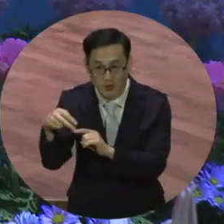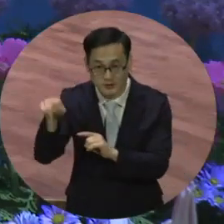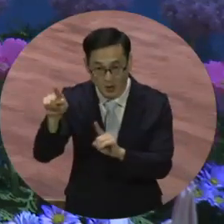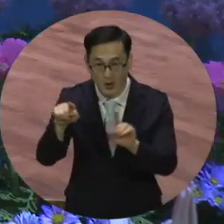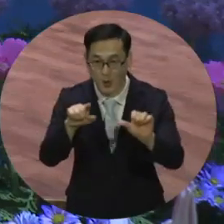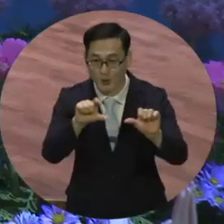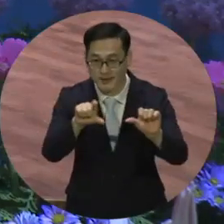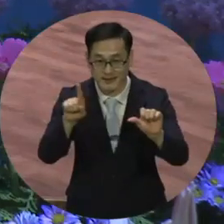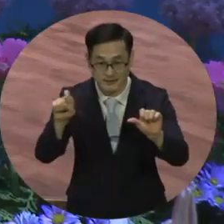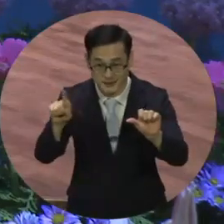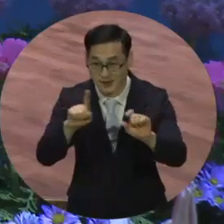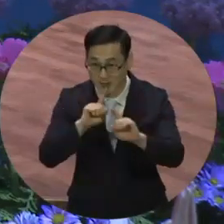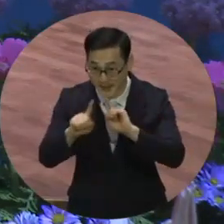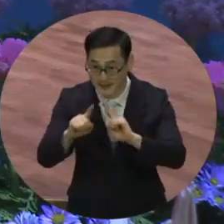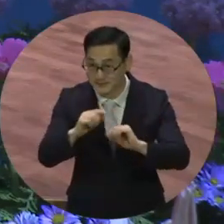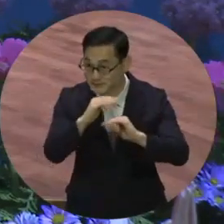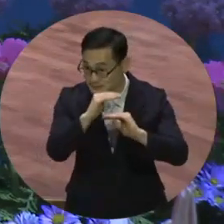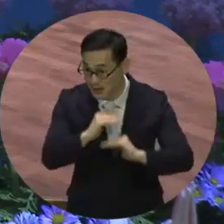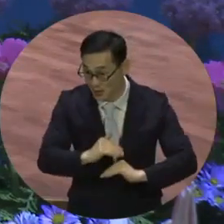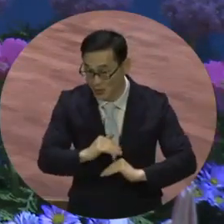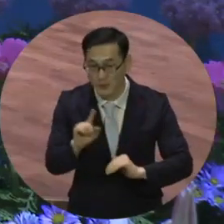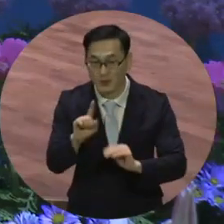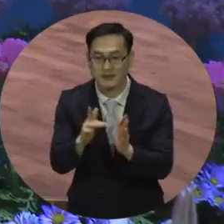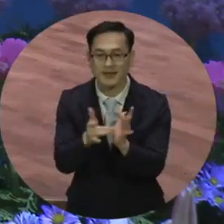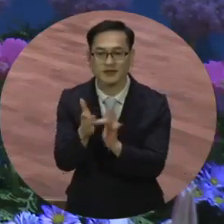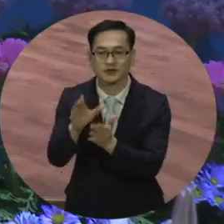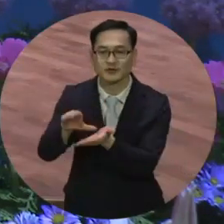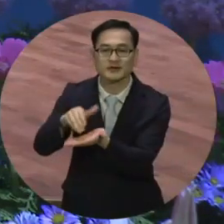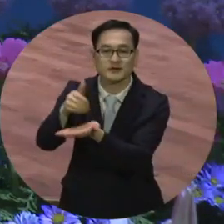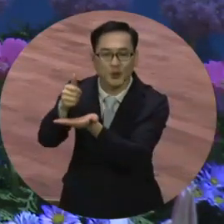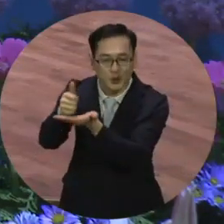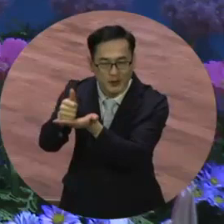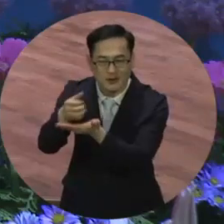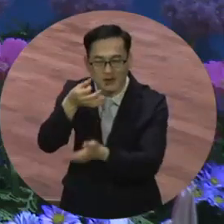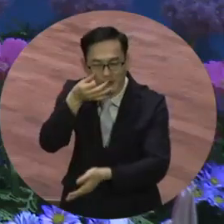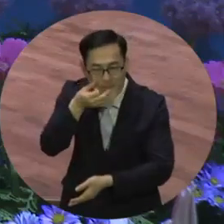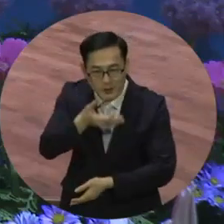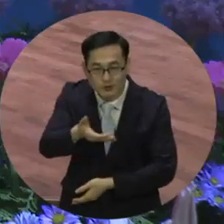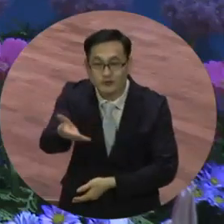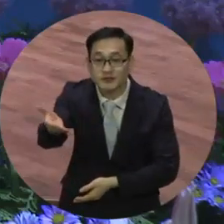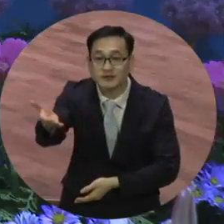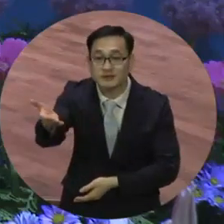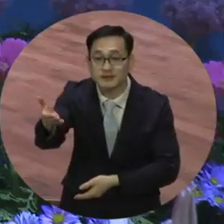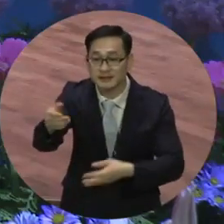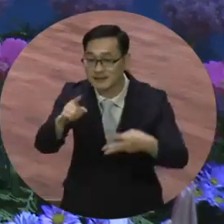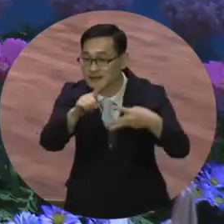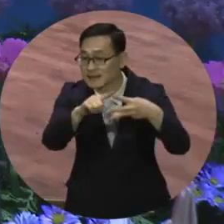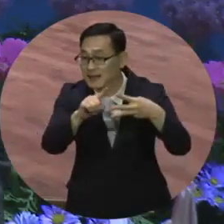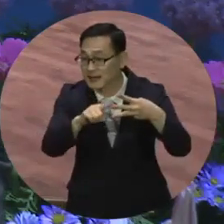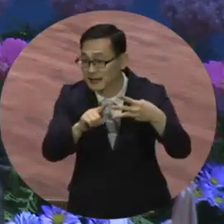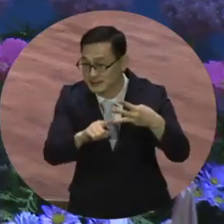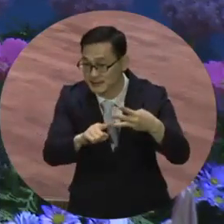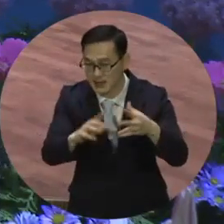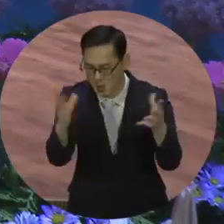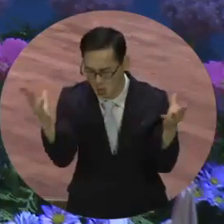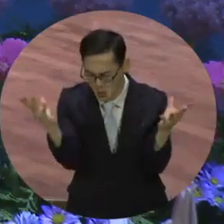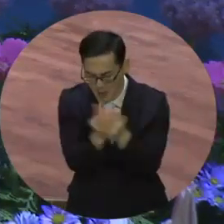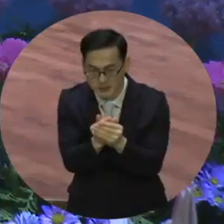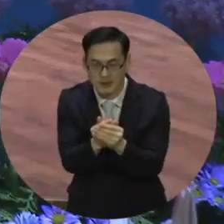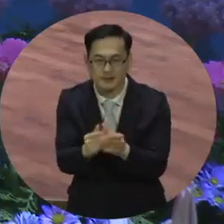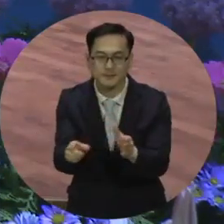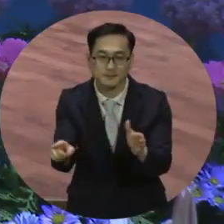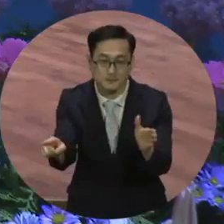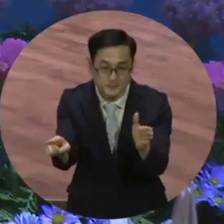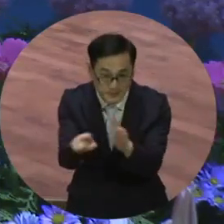이 말씀을 근거로 예수 그리스도께서 보여주셨던 이 세 가지 절대적인